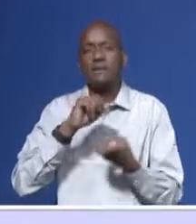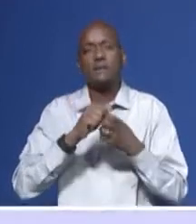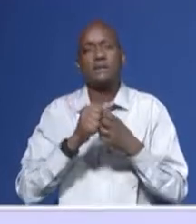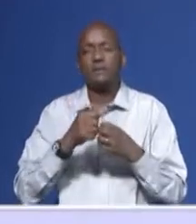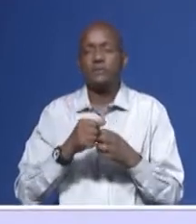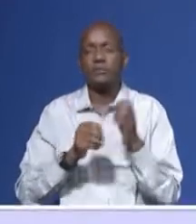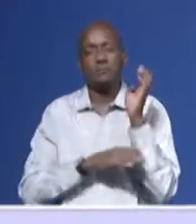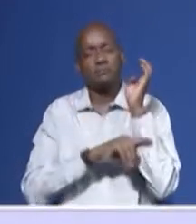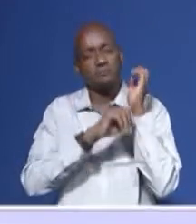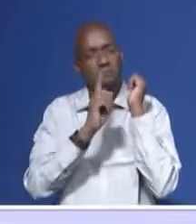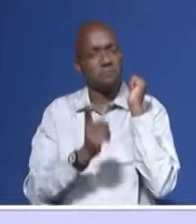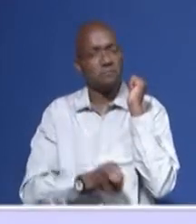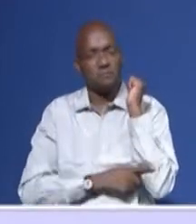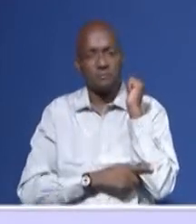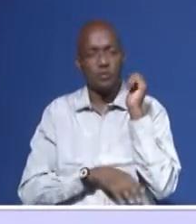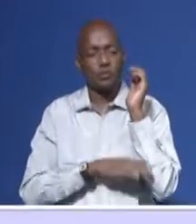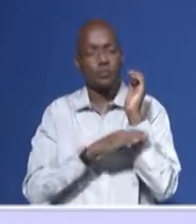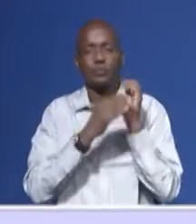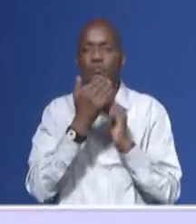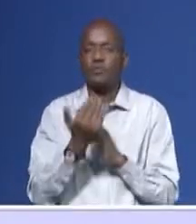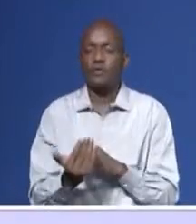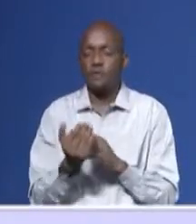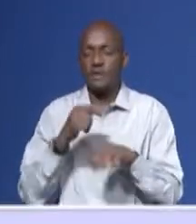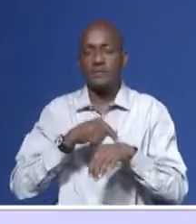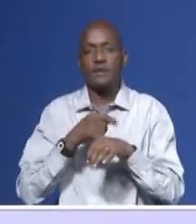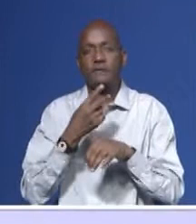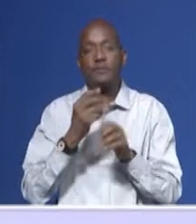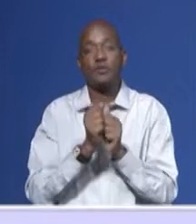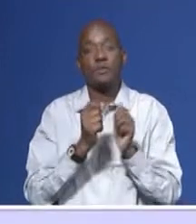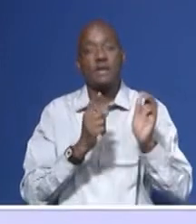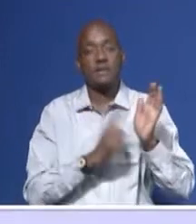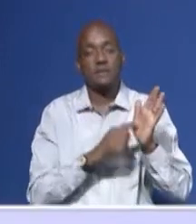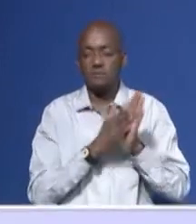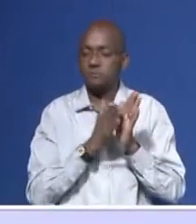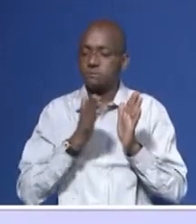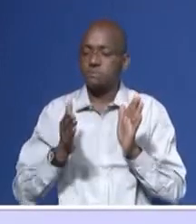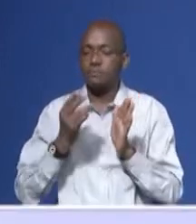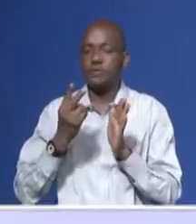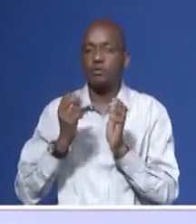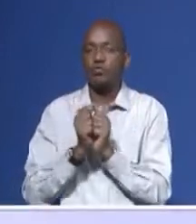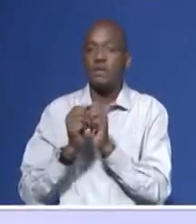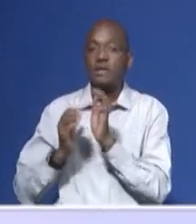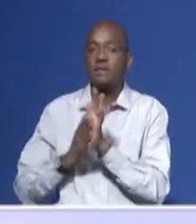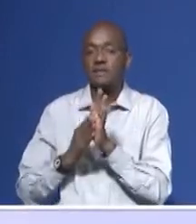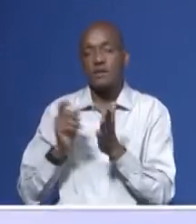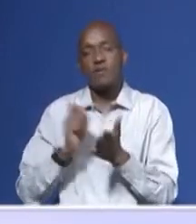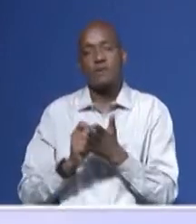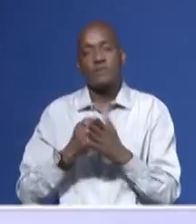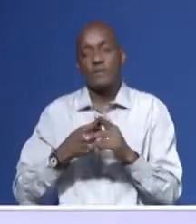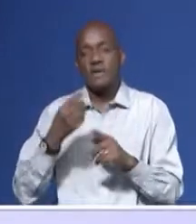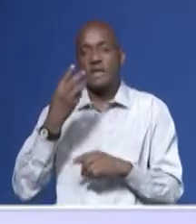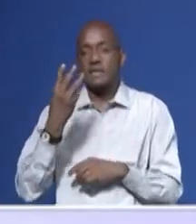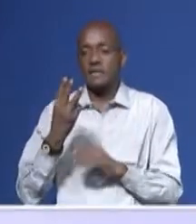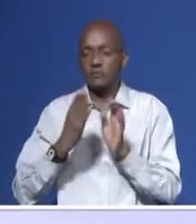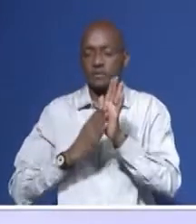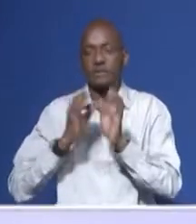katika umri mdogo, ambapo kwa kipindi cha mwaka 2016 hadi 2019 wanafunzi 390